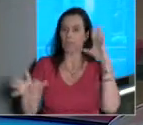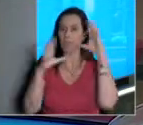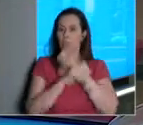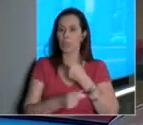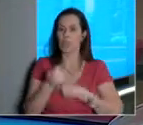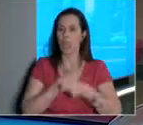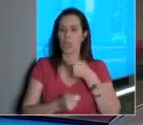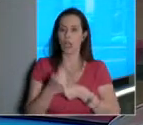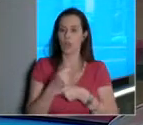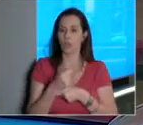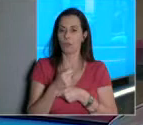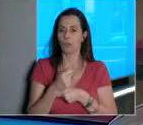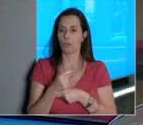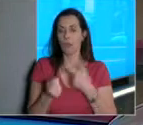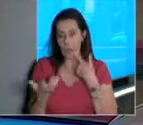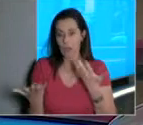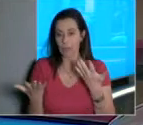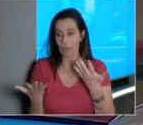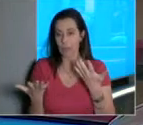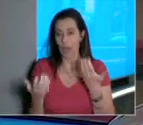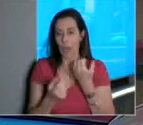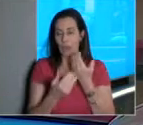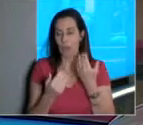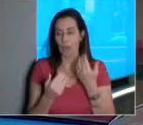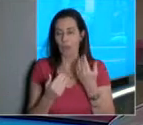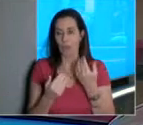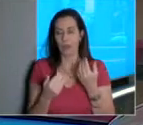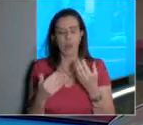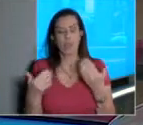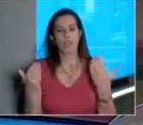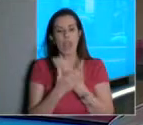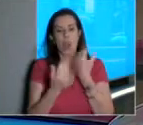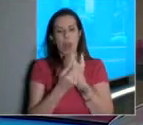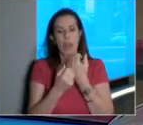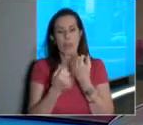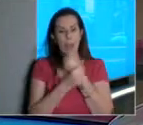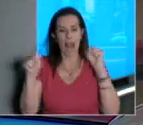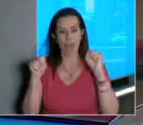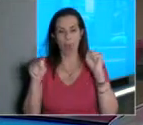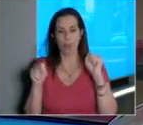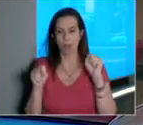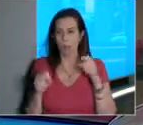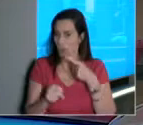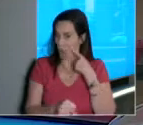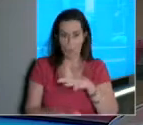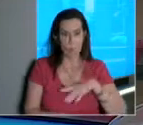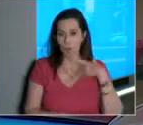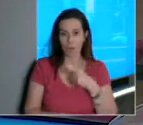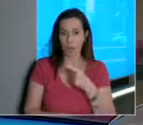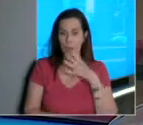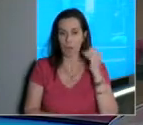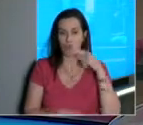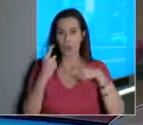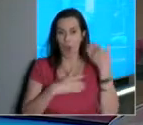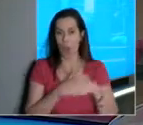תפיסות כלכליות, נגדיר אותן ניאו-ליברליות, אבל הן בעצם תפיסות דורסניות, שאנחנו רואים אותן ומרגישים אותן ב-40